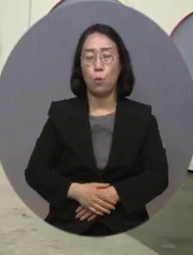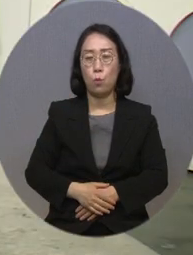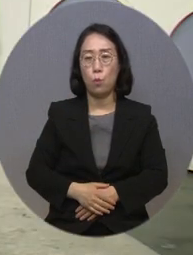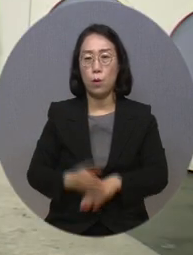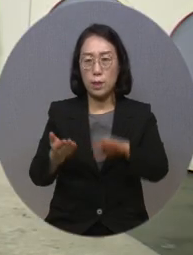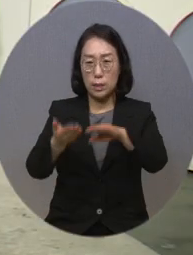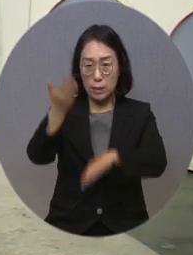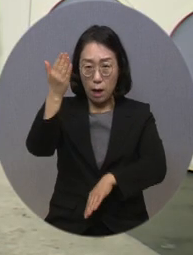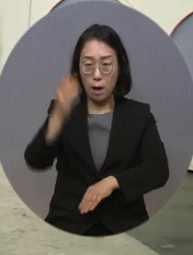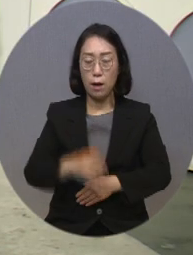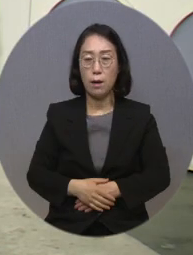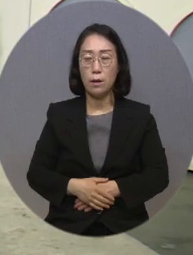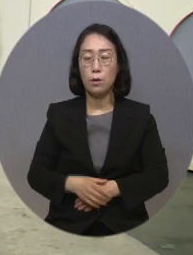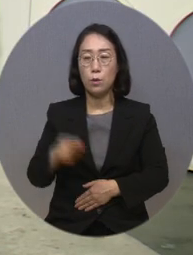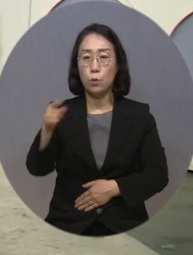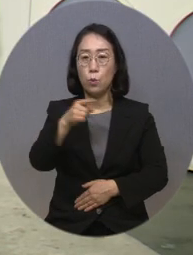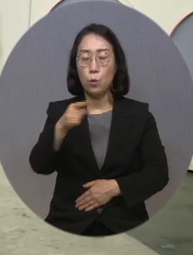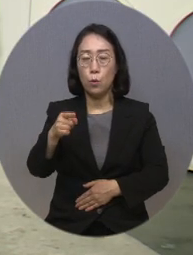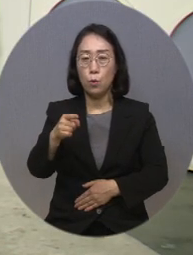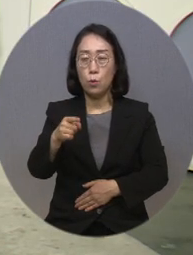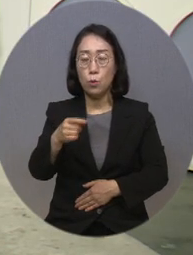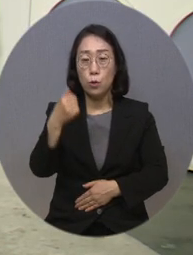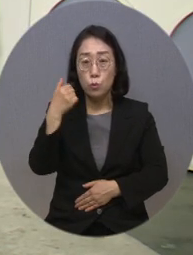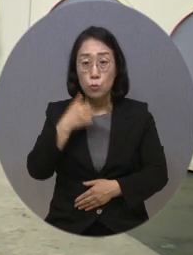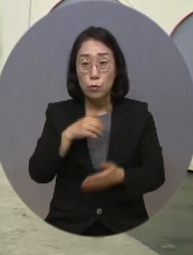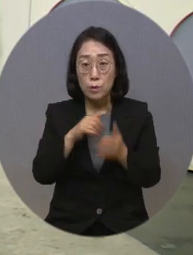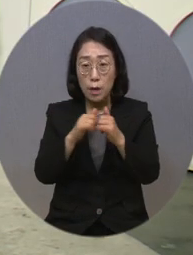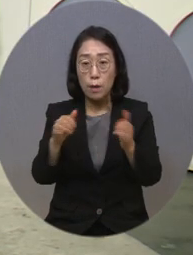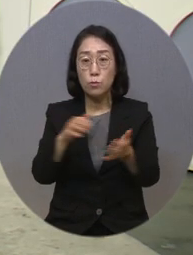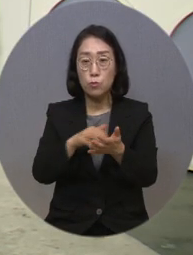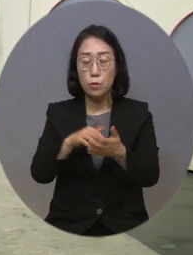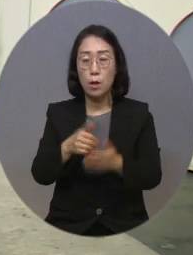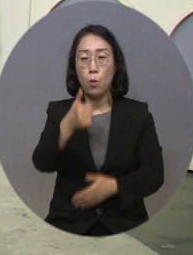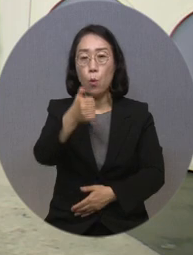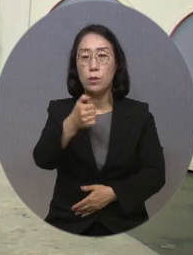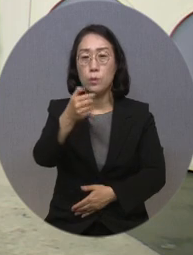대상자들은 약 55만 명이 넘어가는 이런